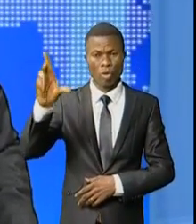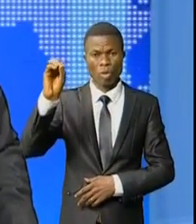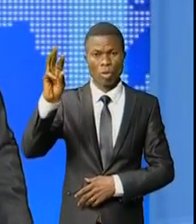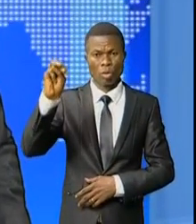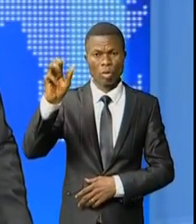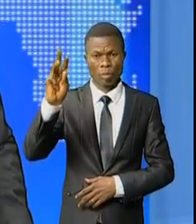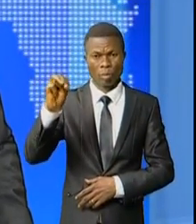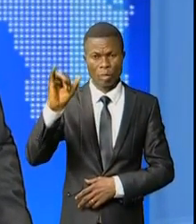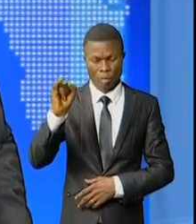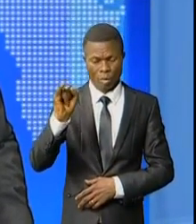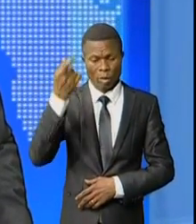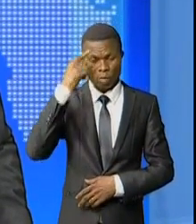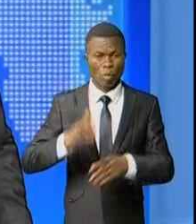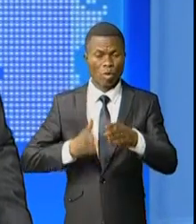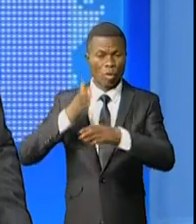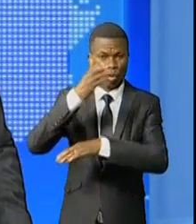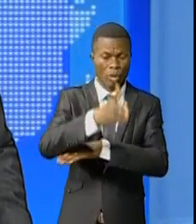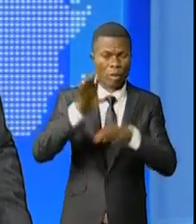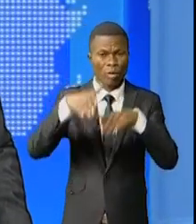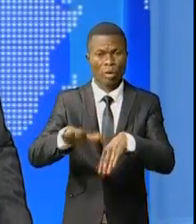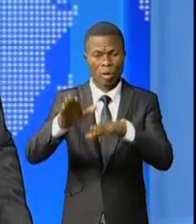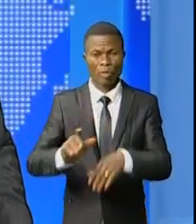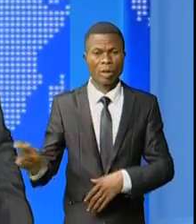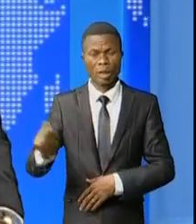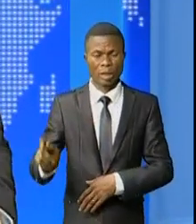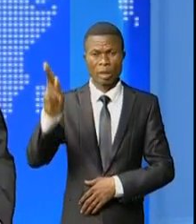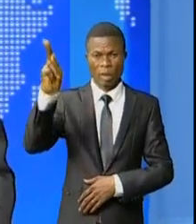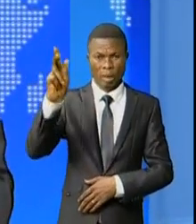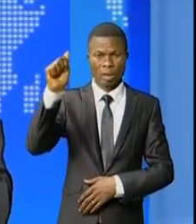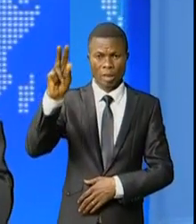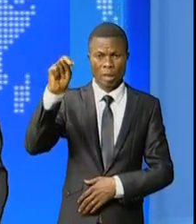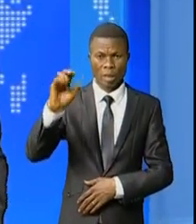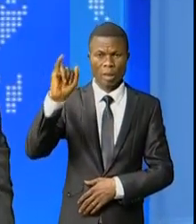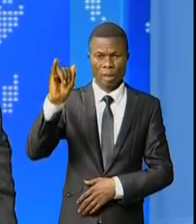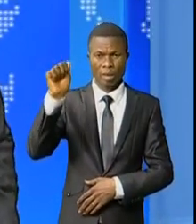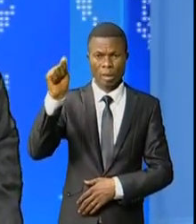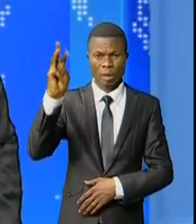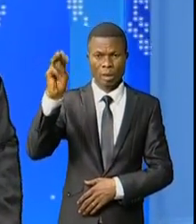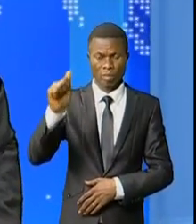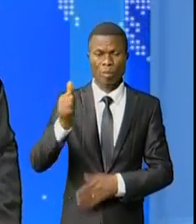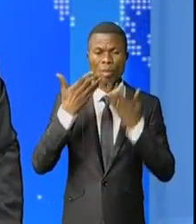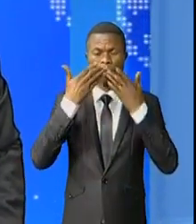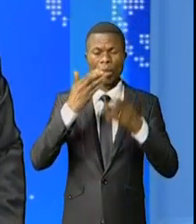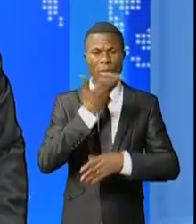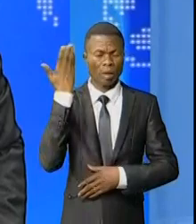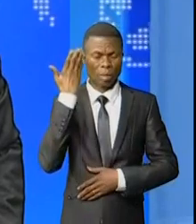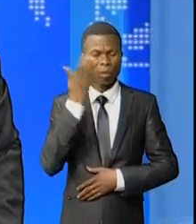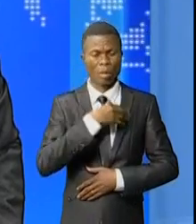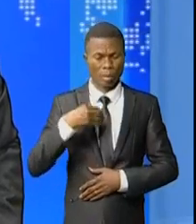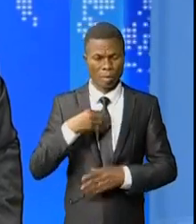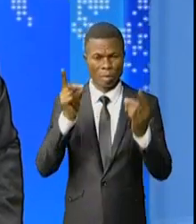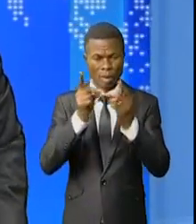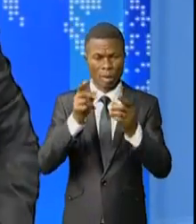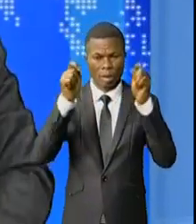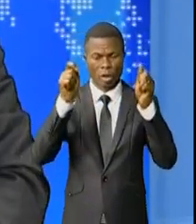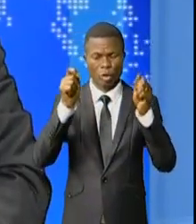traversée de la rivière Lubiji en territoire de Kanyama. Merci de nous rejoindre, mesdames et messieurs. Bienvenue dans